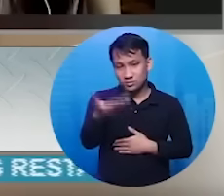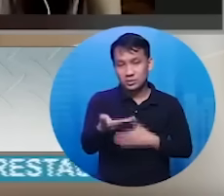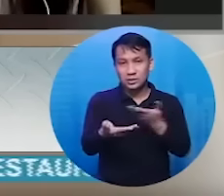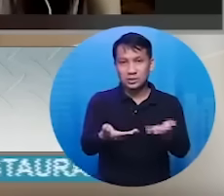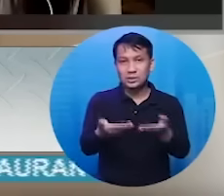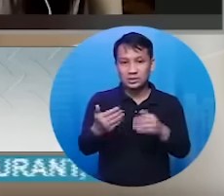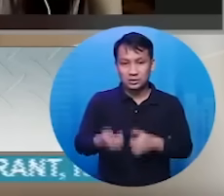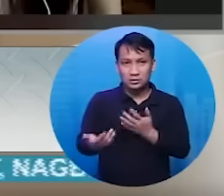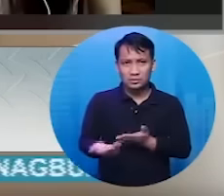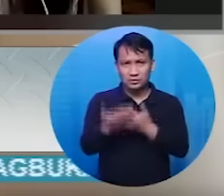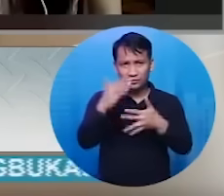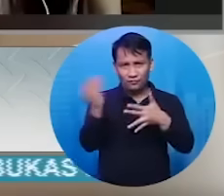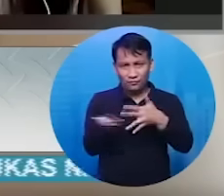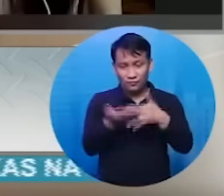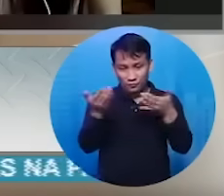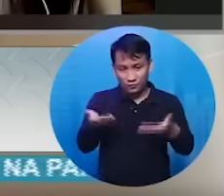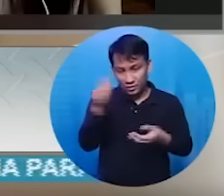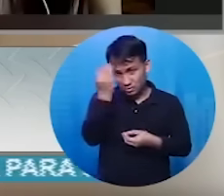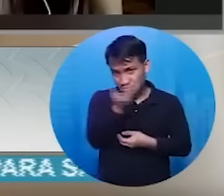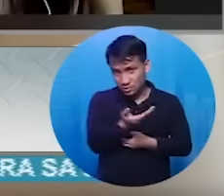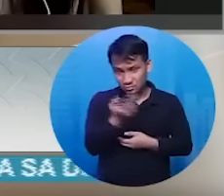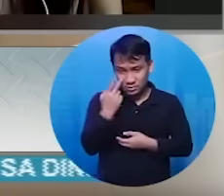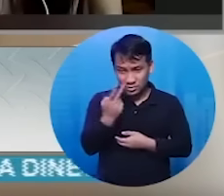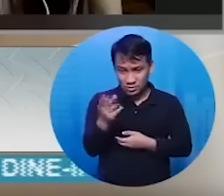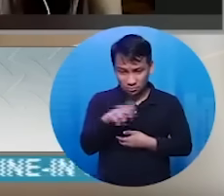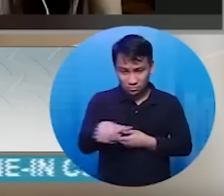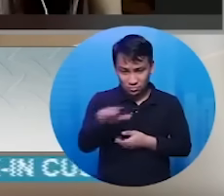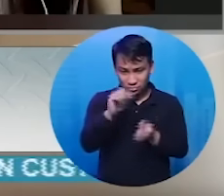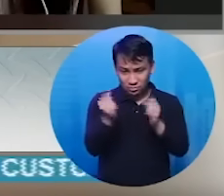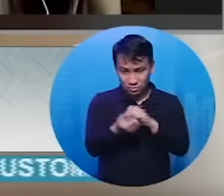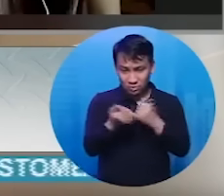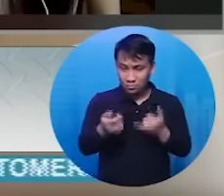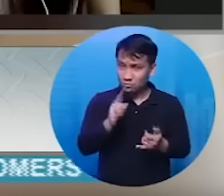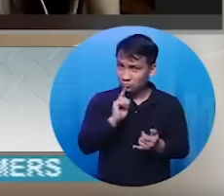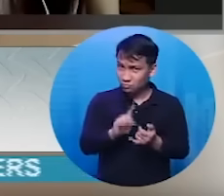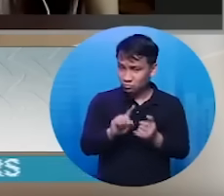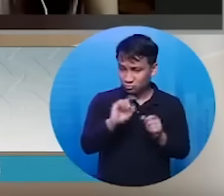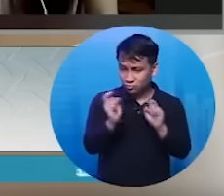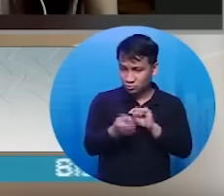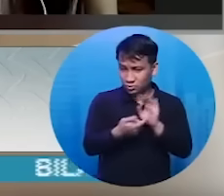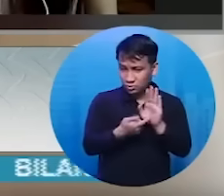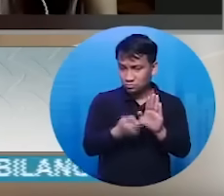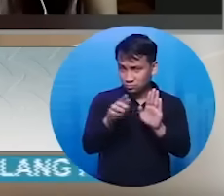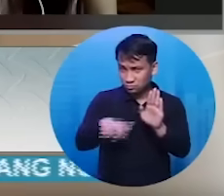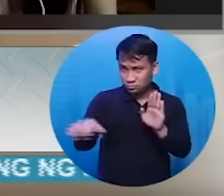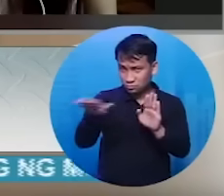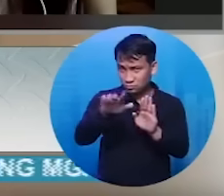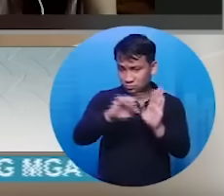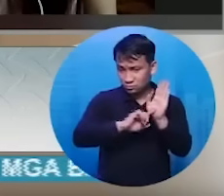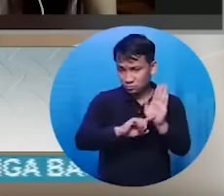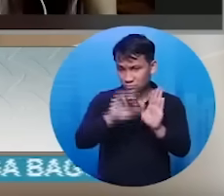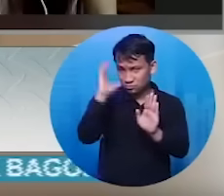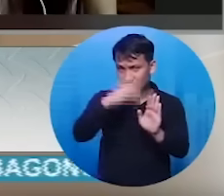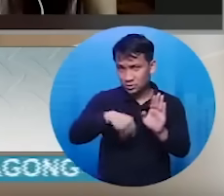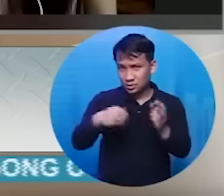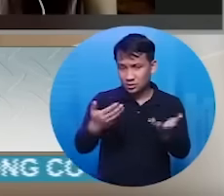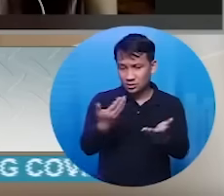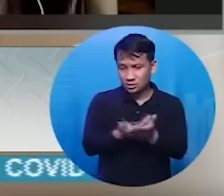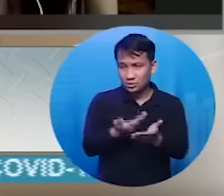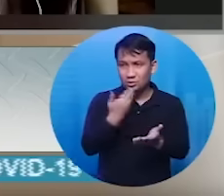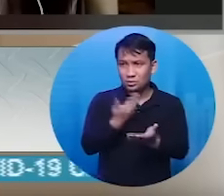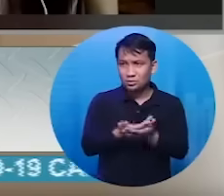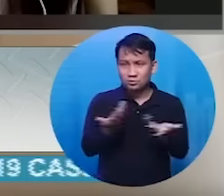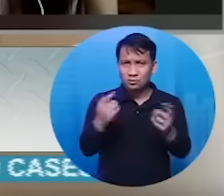ay nakasampa laban sa'yo. Pag nagbago ka, nakita nito mga kapatid mo na talagang totoo, sinusuyo mo sila, nagpakita ka ng magandang ehemplo,